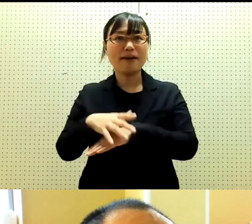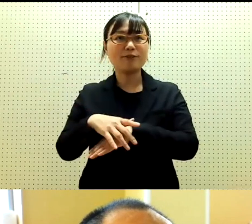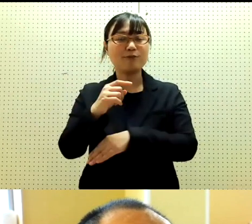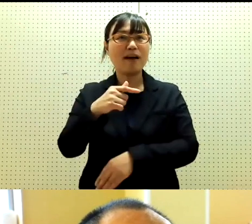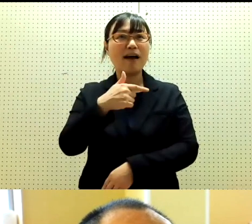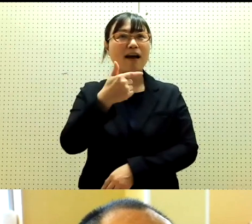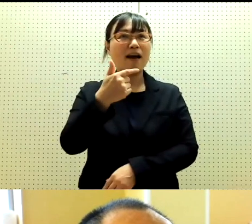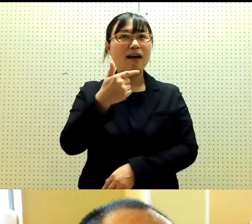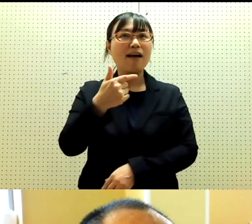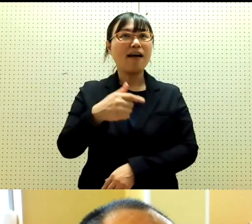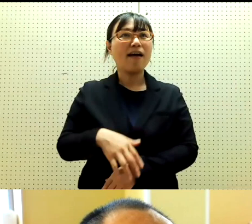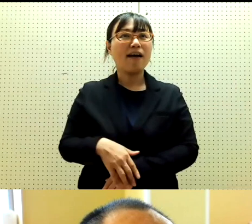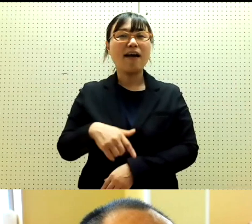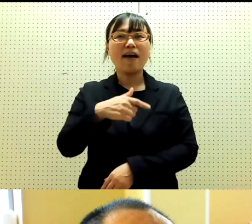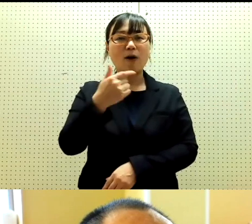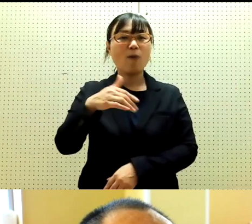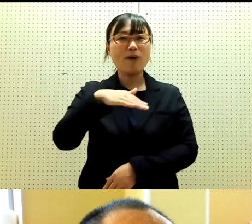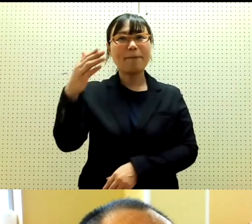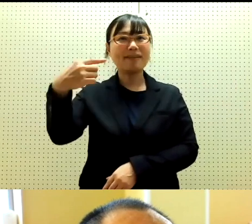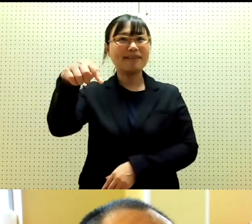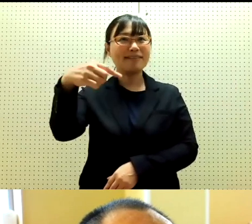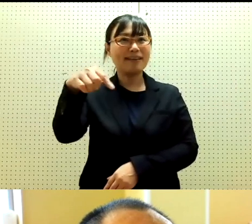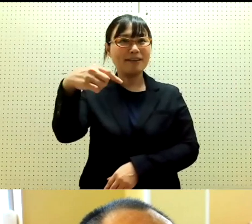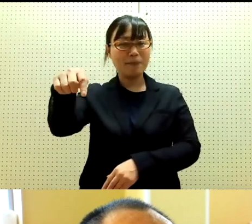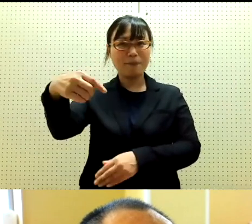た後にさせていただきます。